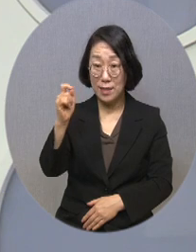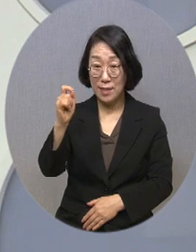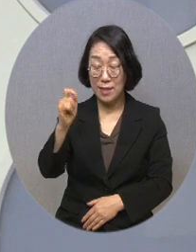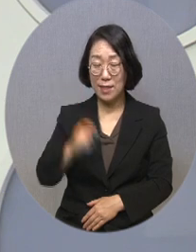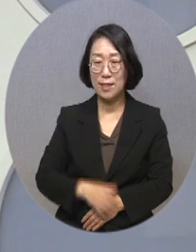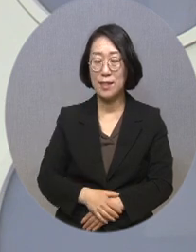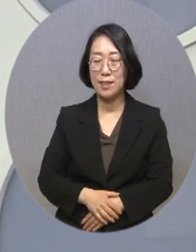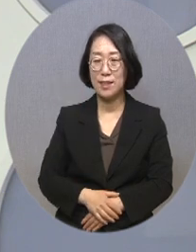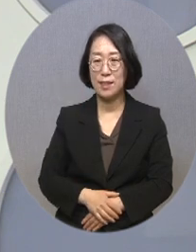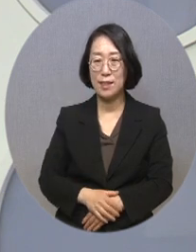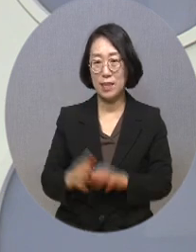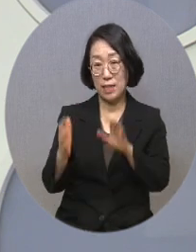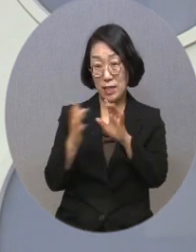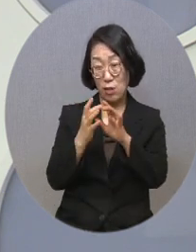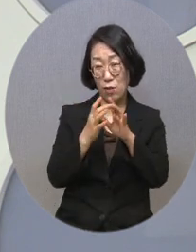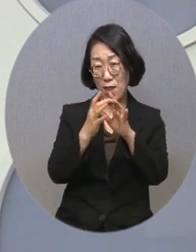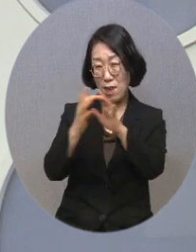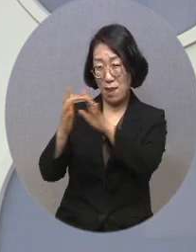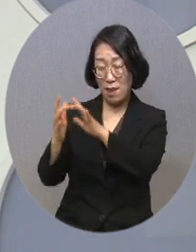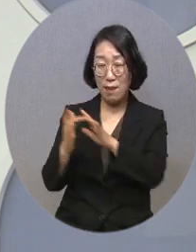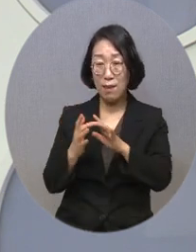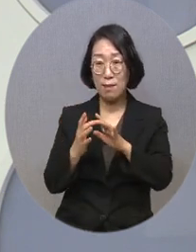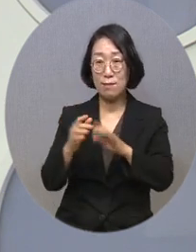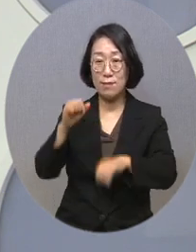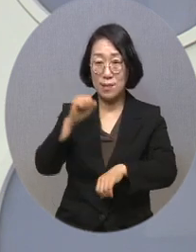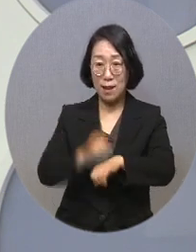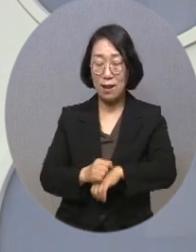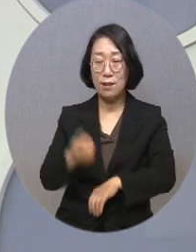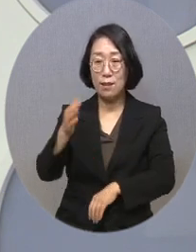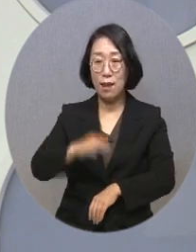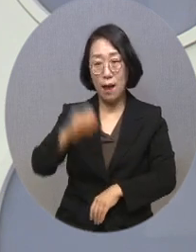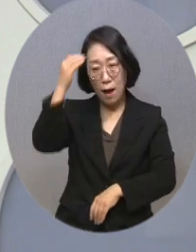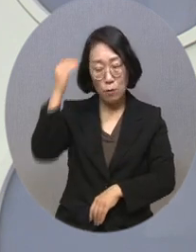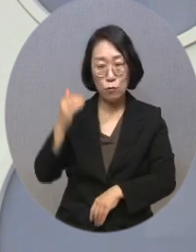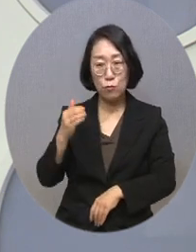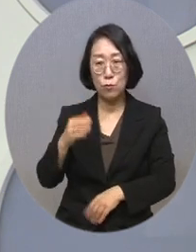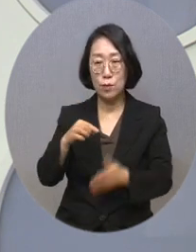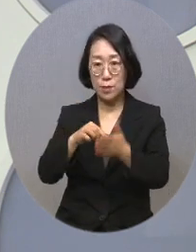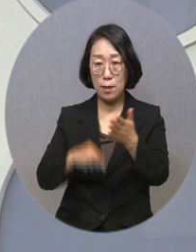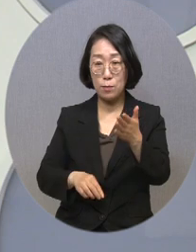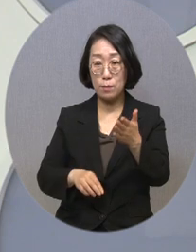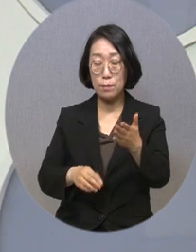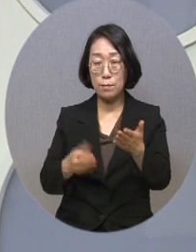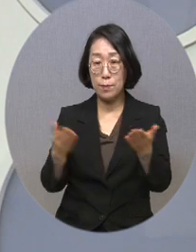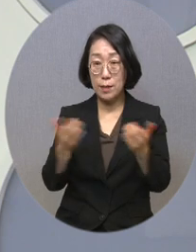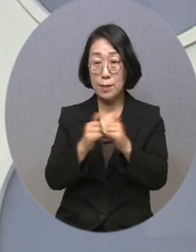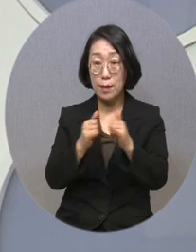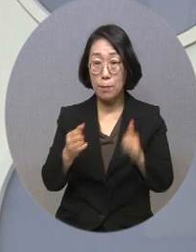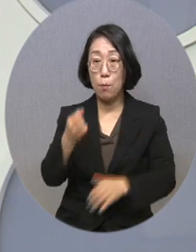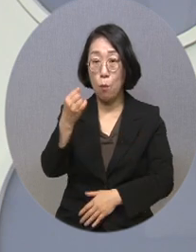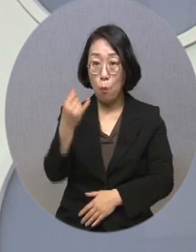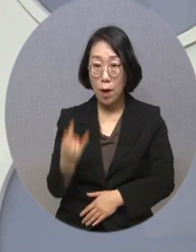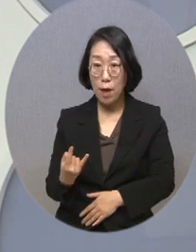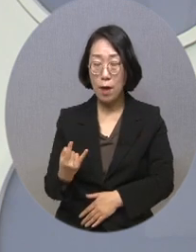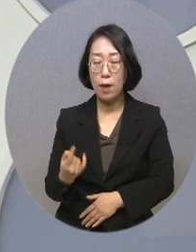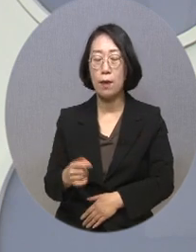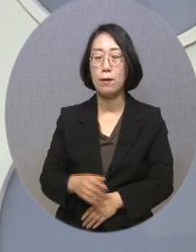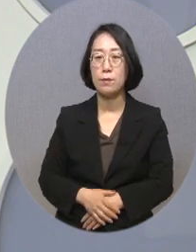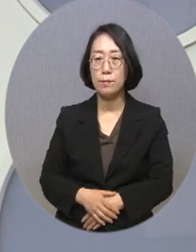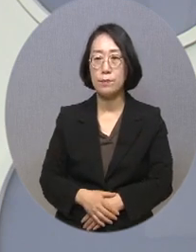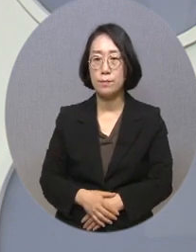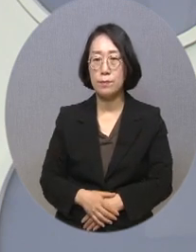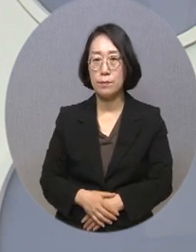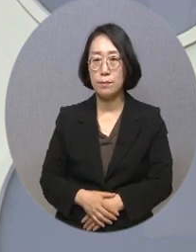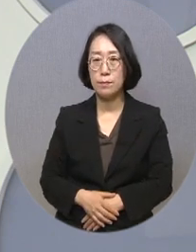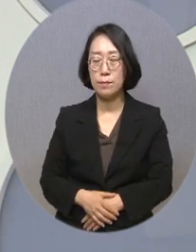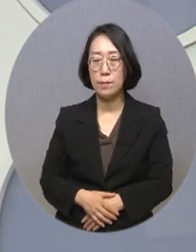모든 부분들이 이제 그 최고라고 이렇게 해서 하는데. 우리 한국세무사회도 이런 그 세무행정 부분에